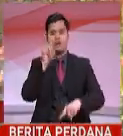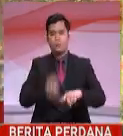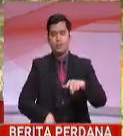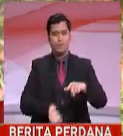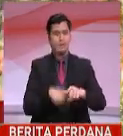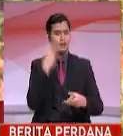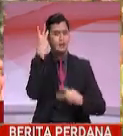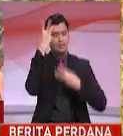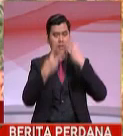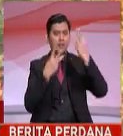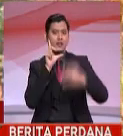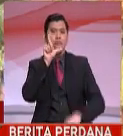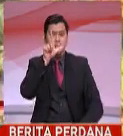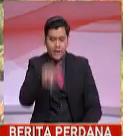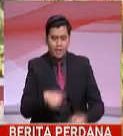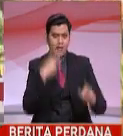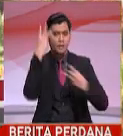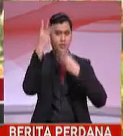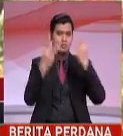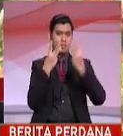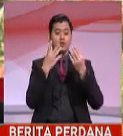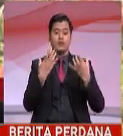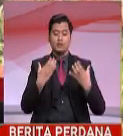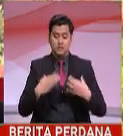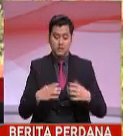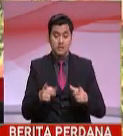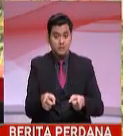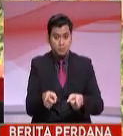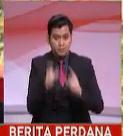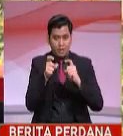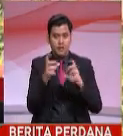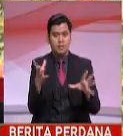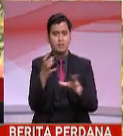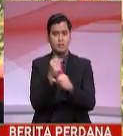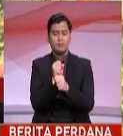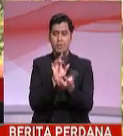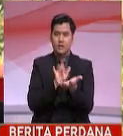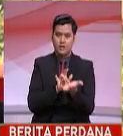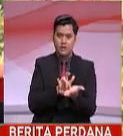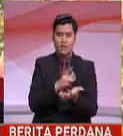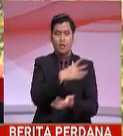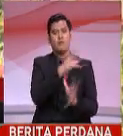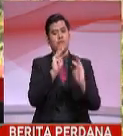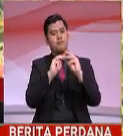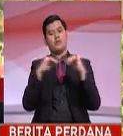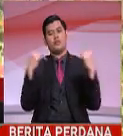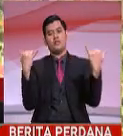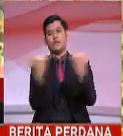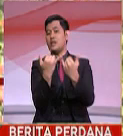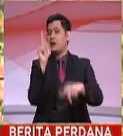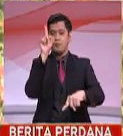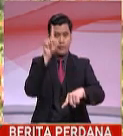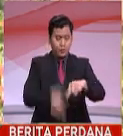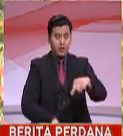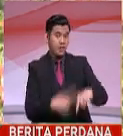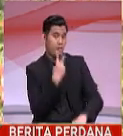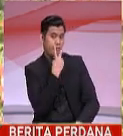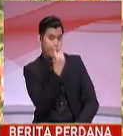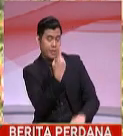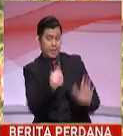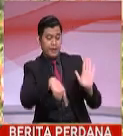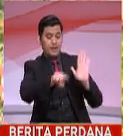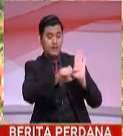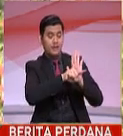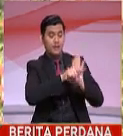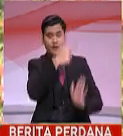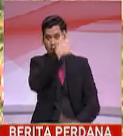rawatan, pergi ke saringan. Masyarakat pula, jangan pandang negatif kepada mereka kerana